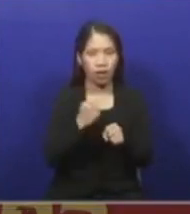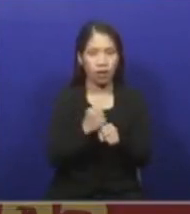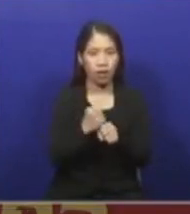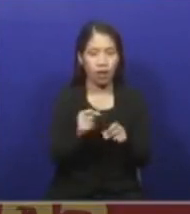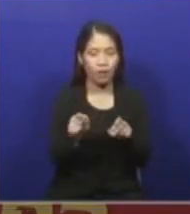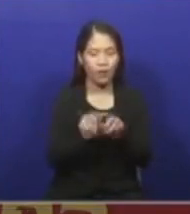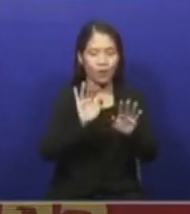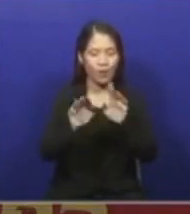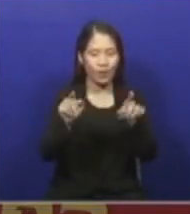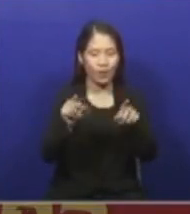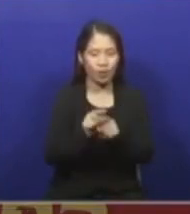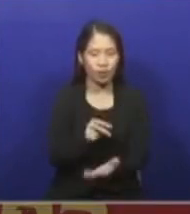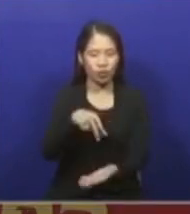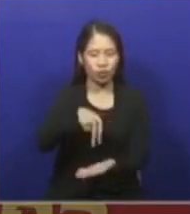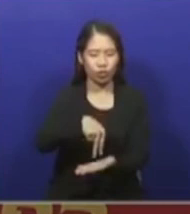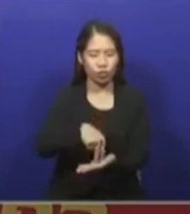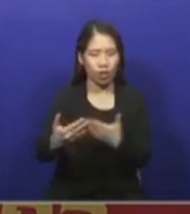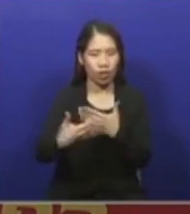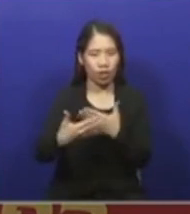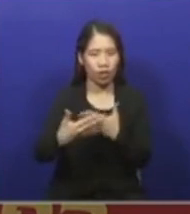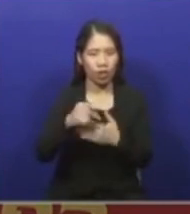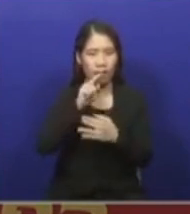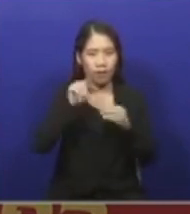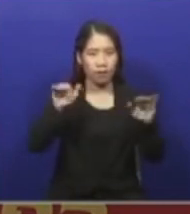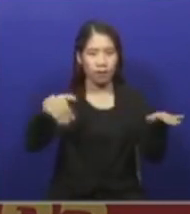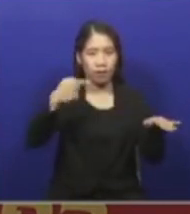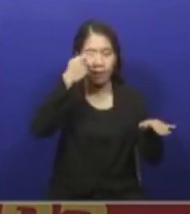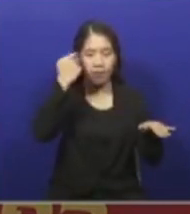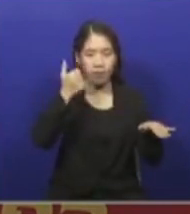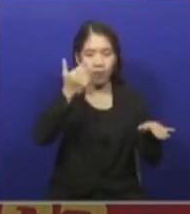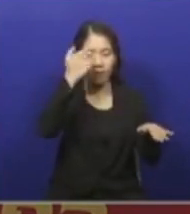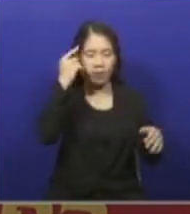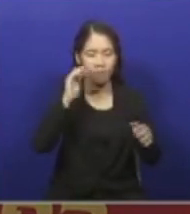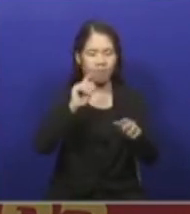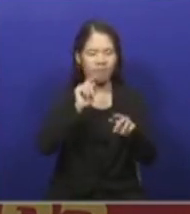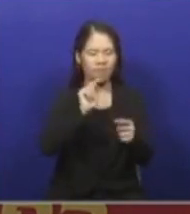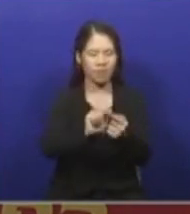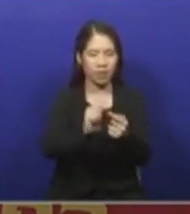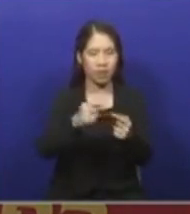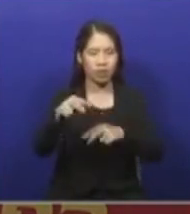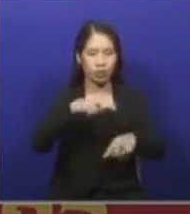า OCDS ขึ้นมาได้อย่างที่น้องก้าวทำได้เมื่อหลายพันปีก่อนเพื่อรักษาผลประโยชน์สูงสุดของ